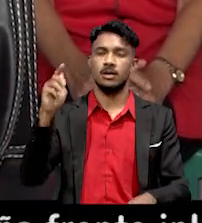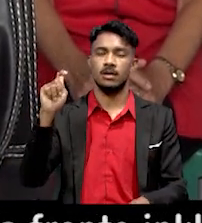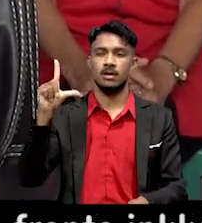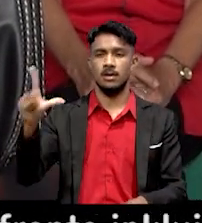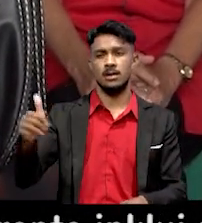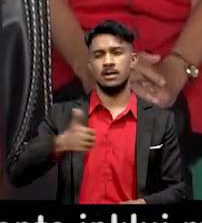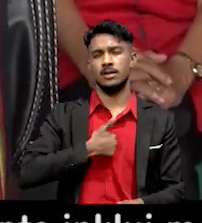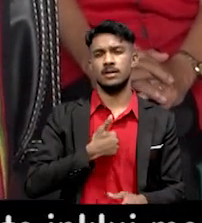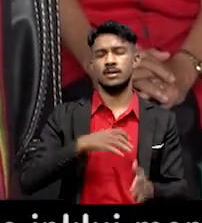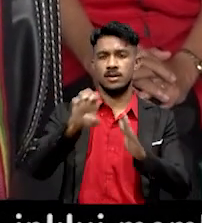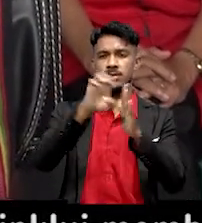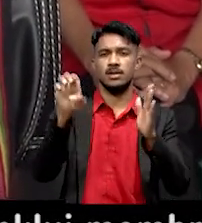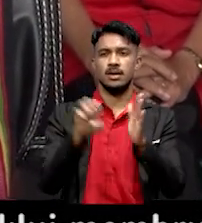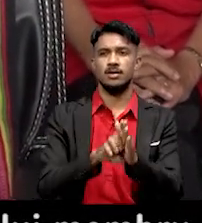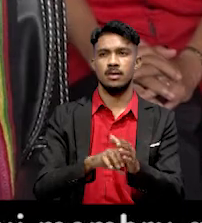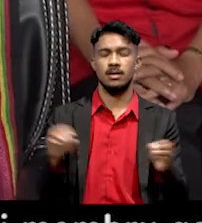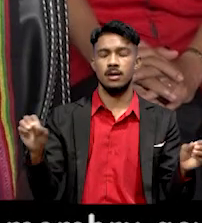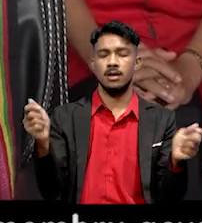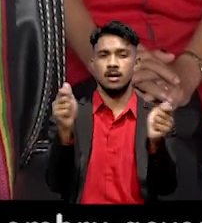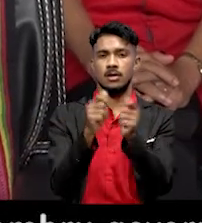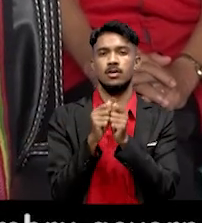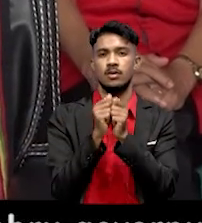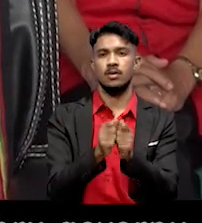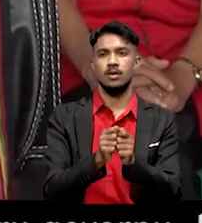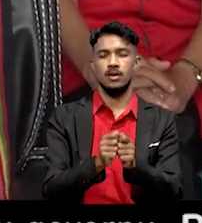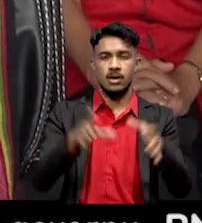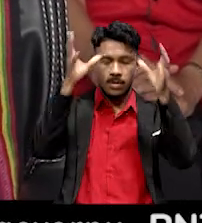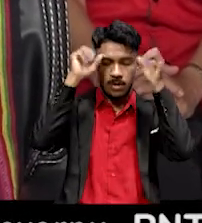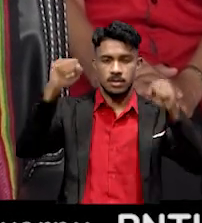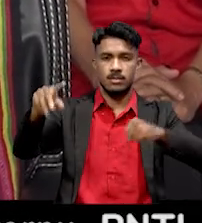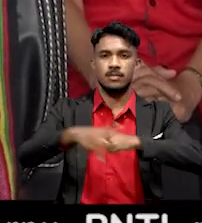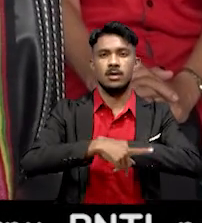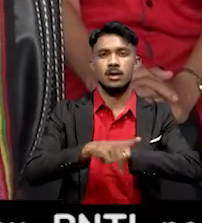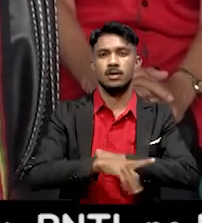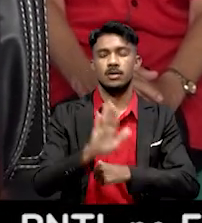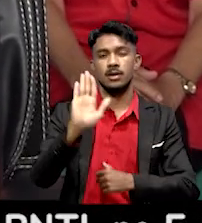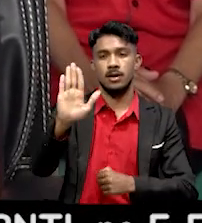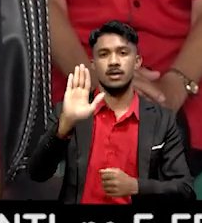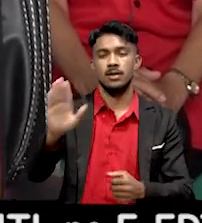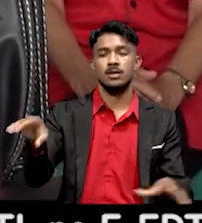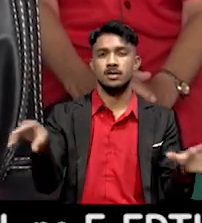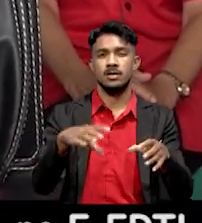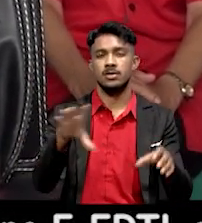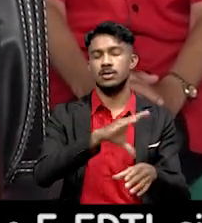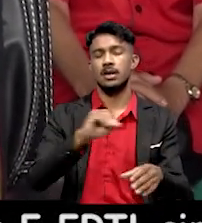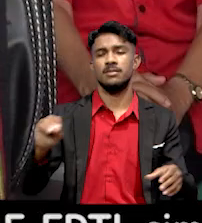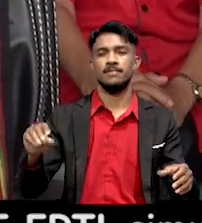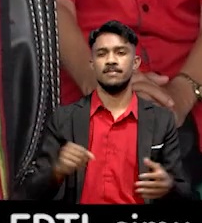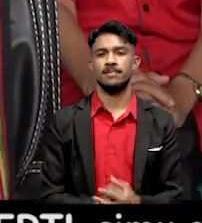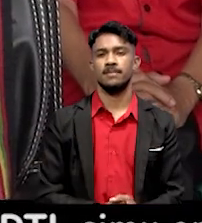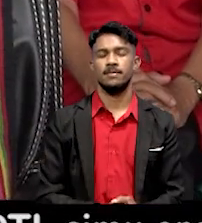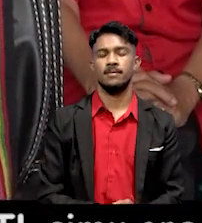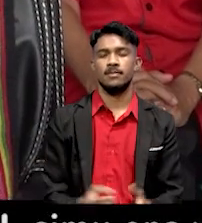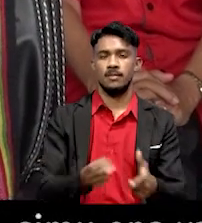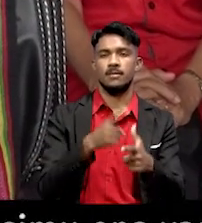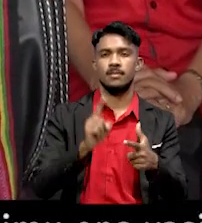estado nini la ka ho presidente do partido nini função kania kenar. Nebe